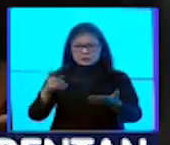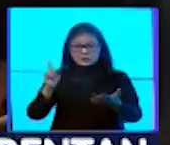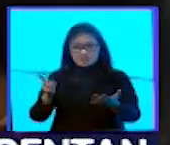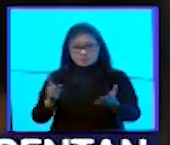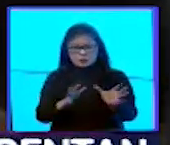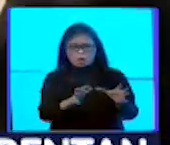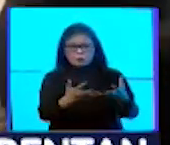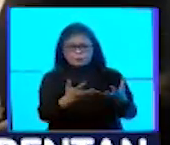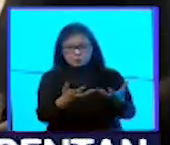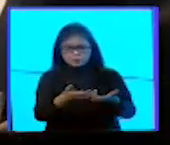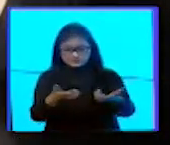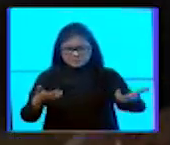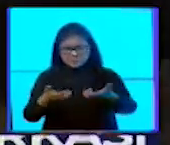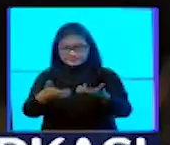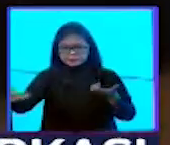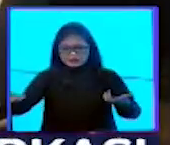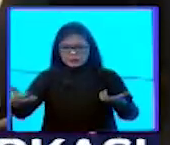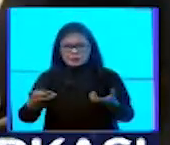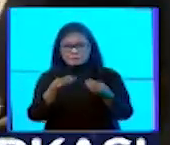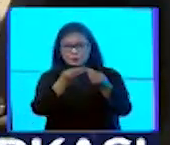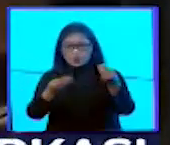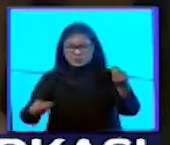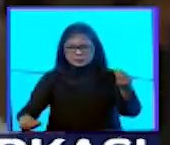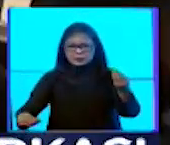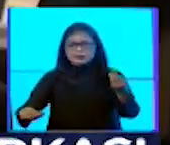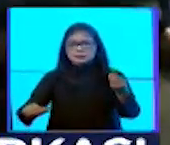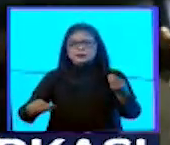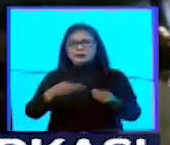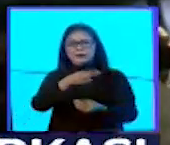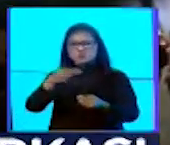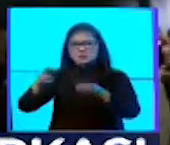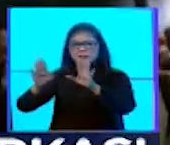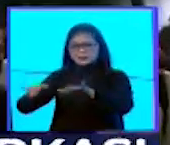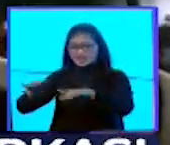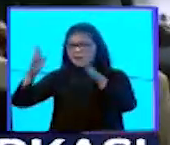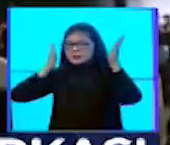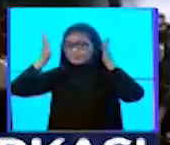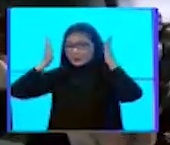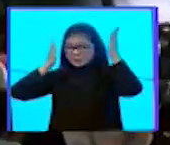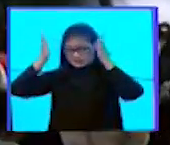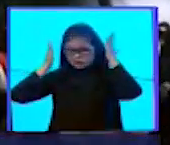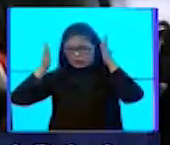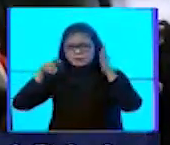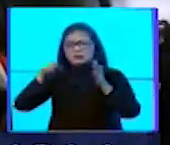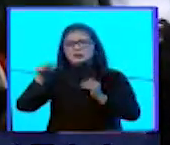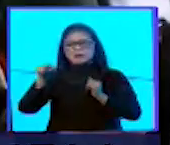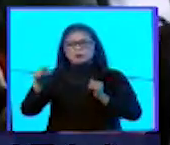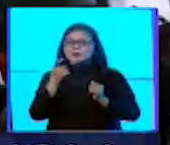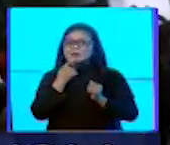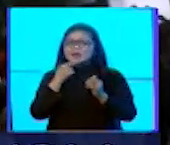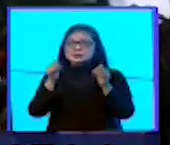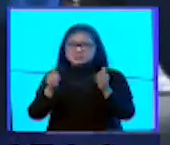Perwakilan Indonesia di Malaysia akan berkoordinasi dengan otoritas Malaysia dan lokasi debarkasi terkait data kepulangan WNI dan kesiapan